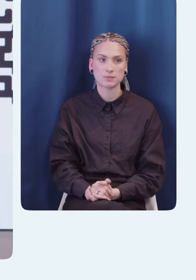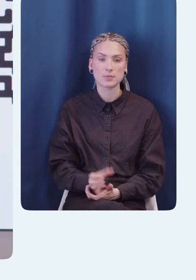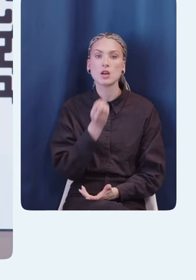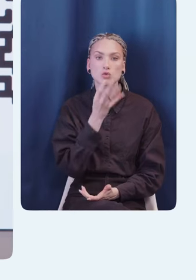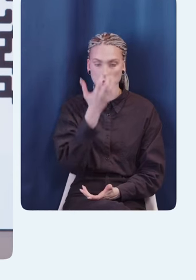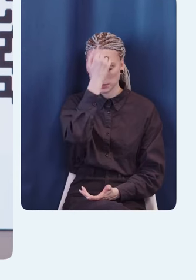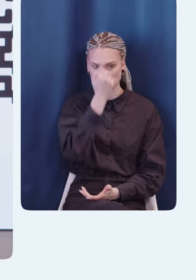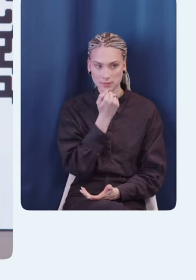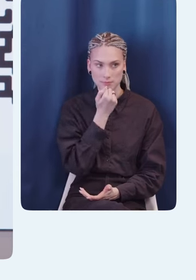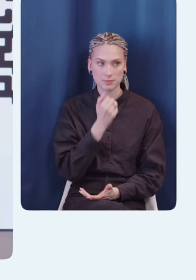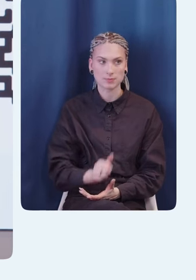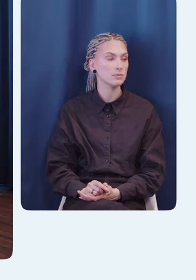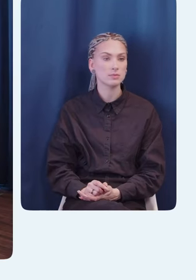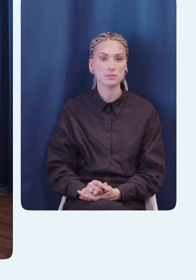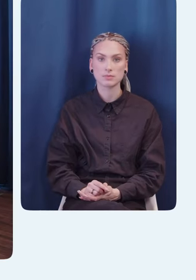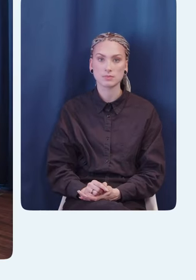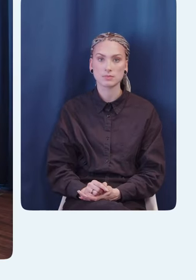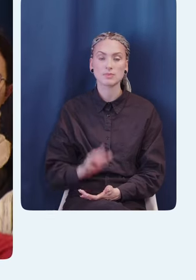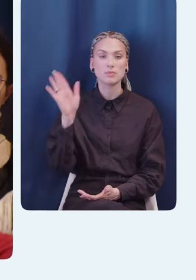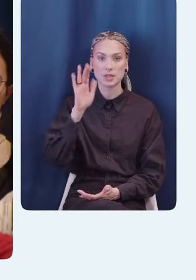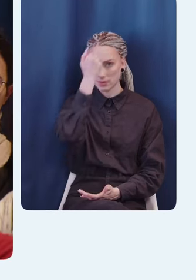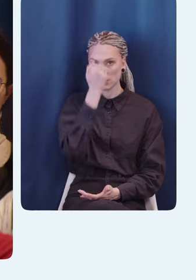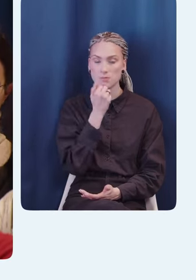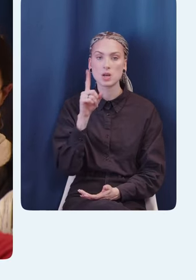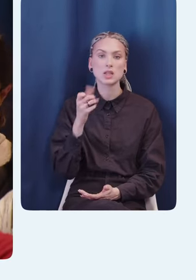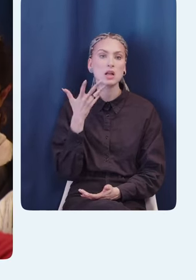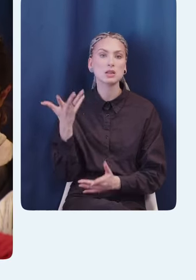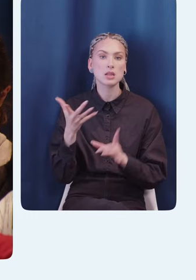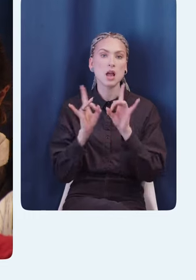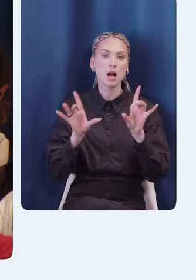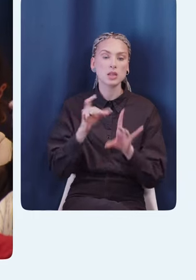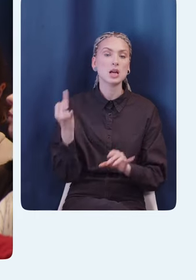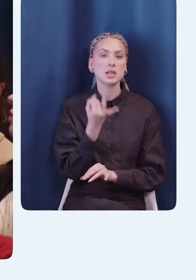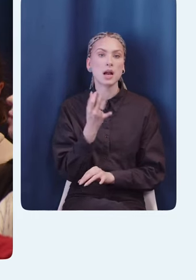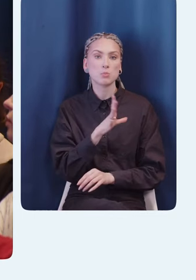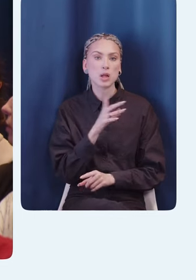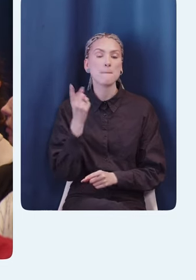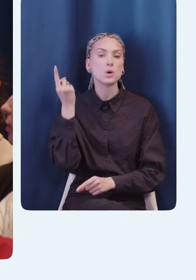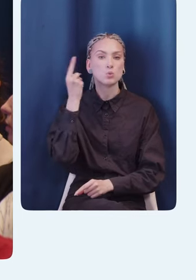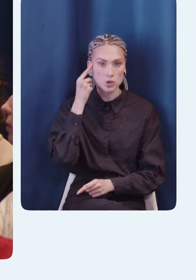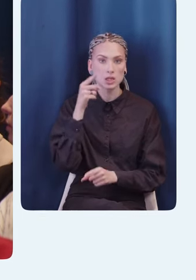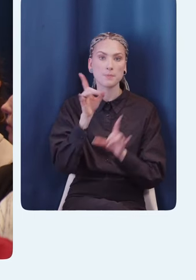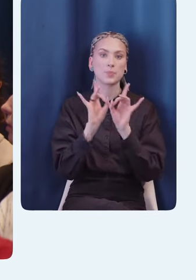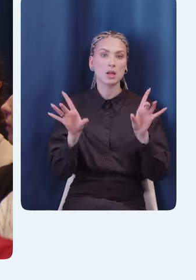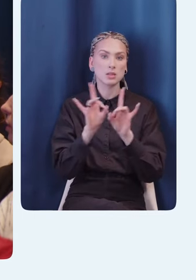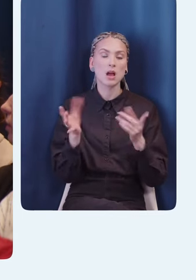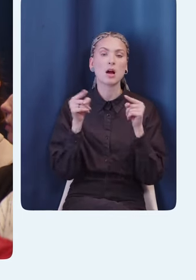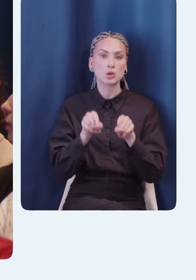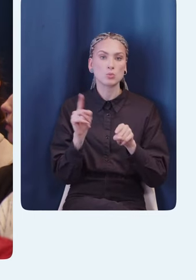Хорошо, спасибо. Так, и у нас еще вопрос. Привет, спасибо за доклад. Интересно было бы узнать, вот ты рассказал про то,